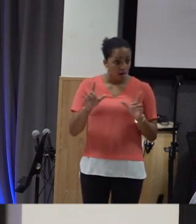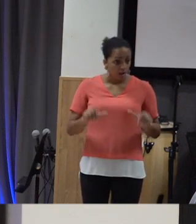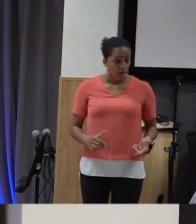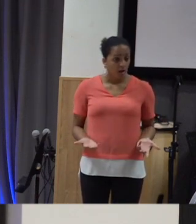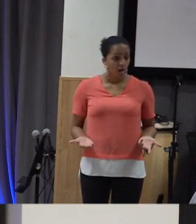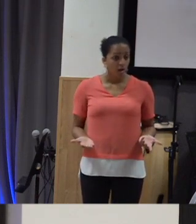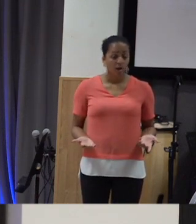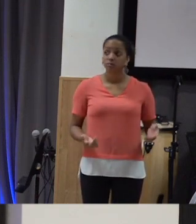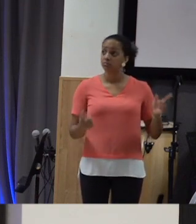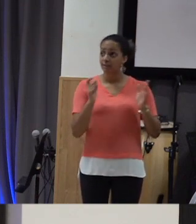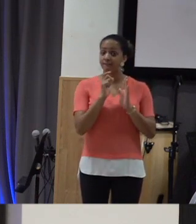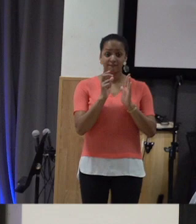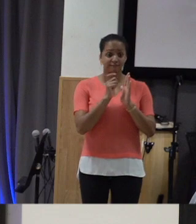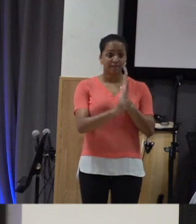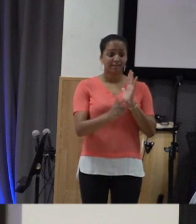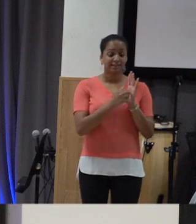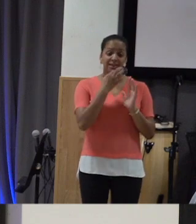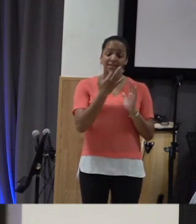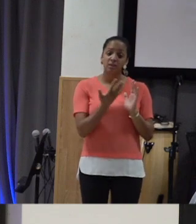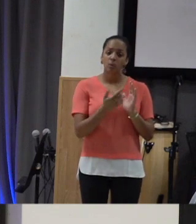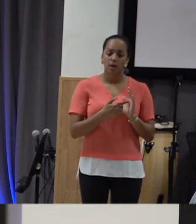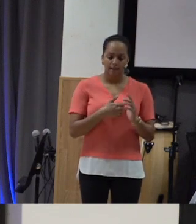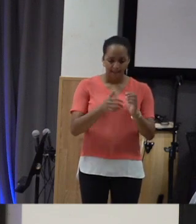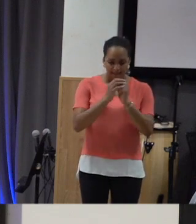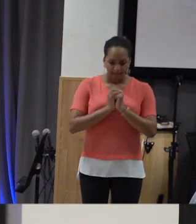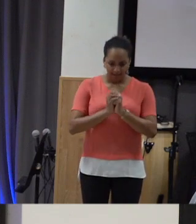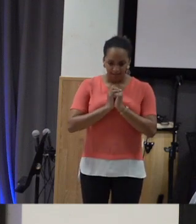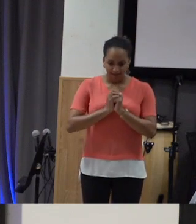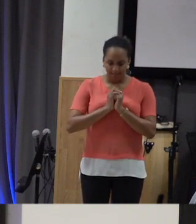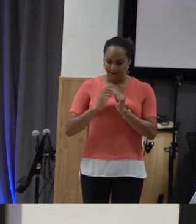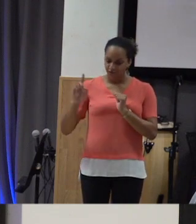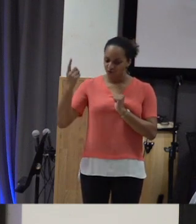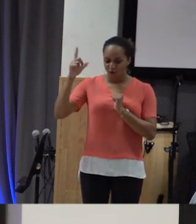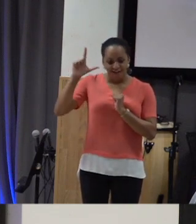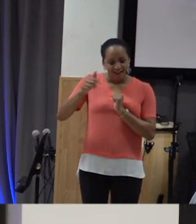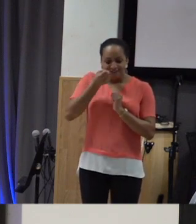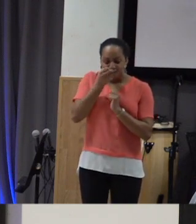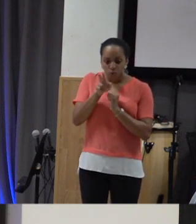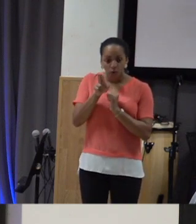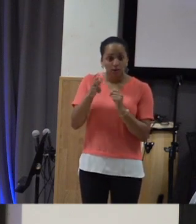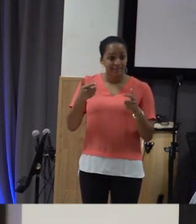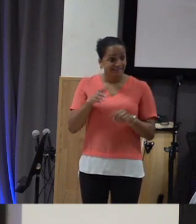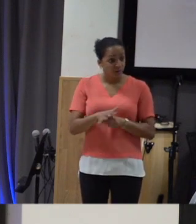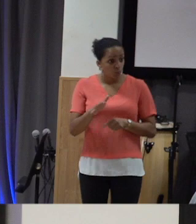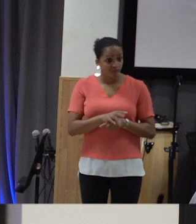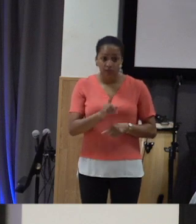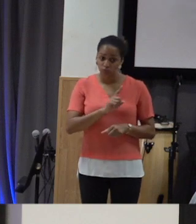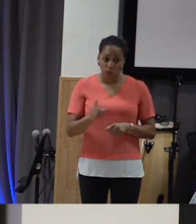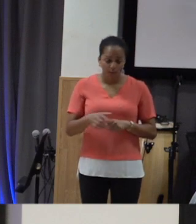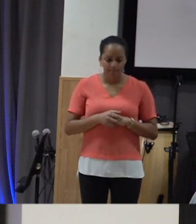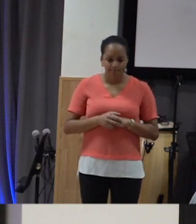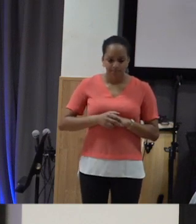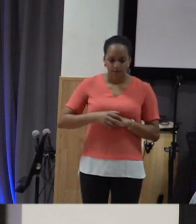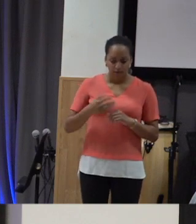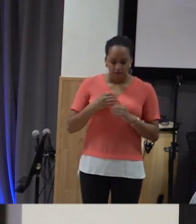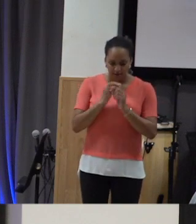Voici ce que dit ce verset. Quand tu pries, tu crois que Dieu existe, mais cela ne suffit pas. Quand tu pries, crois que Dieu existe, mais tu